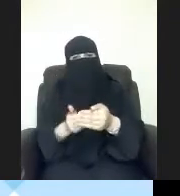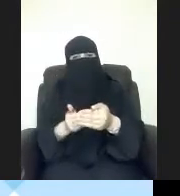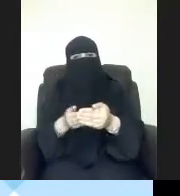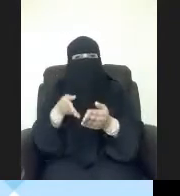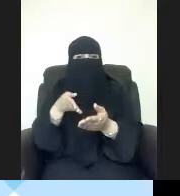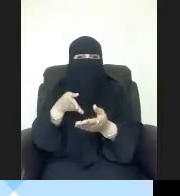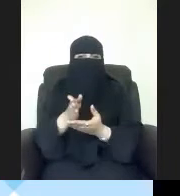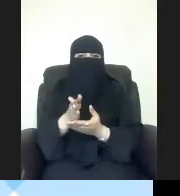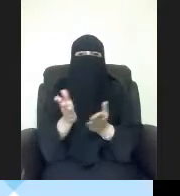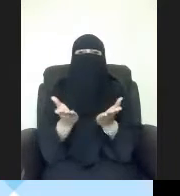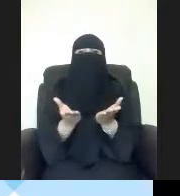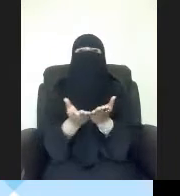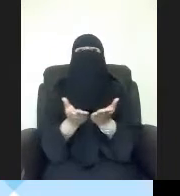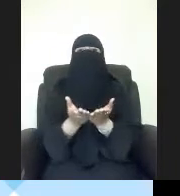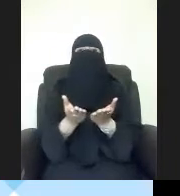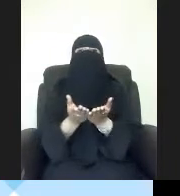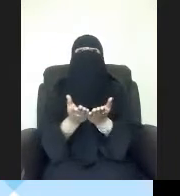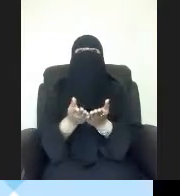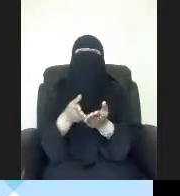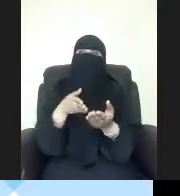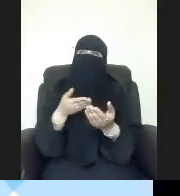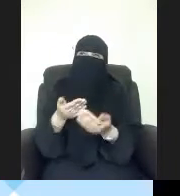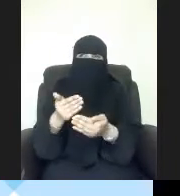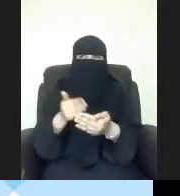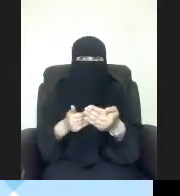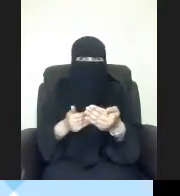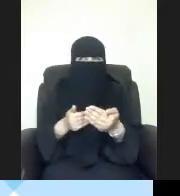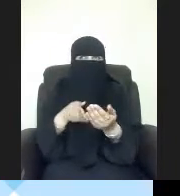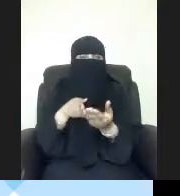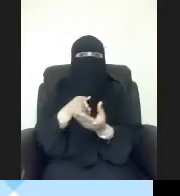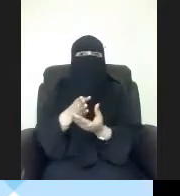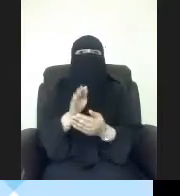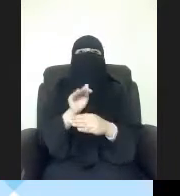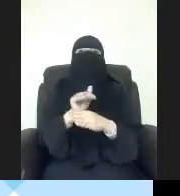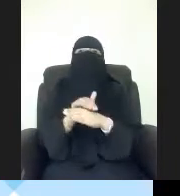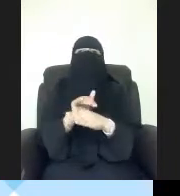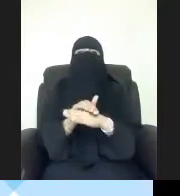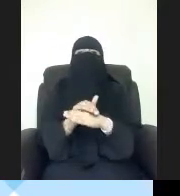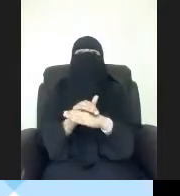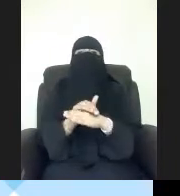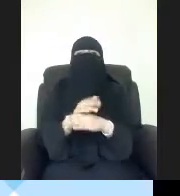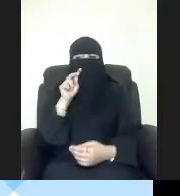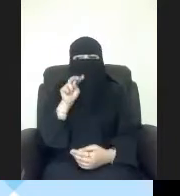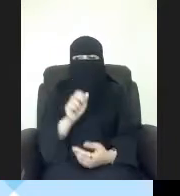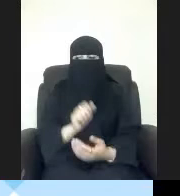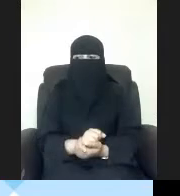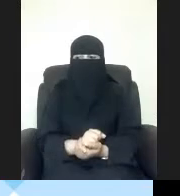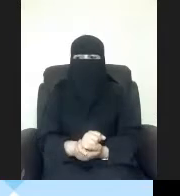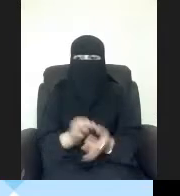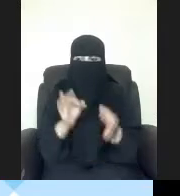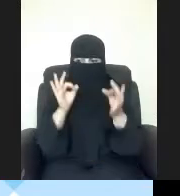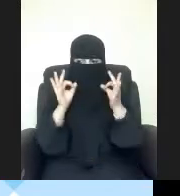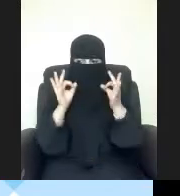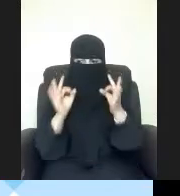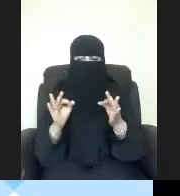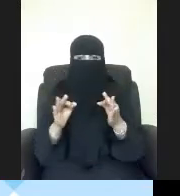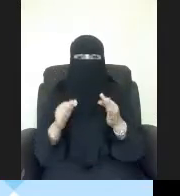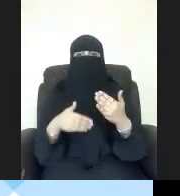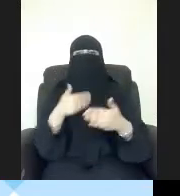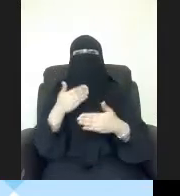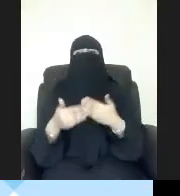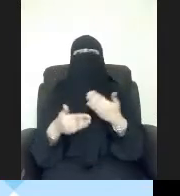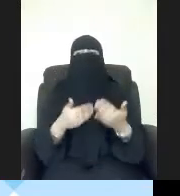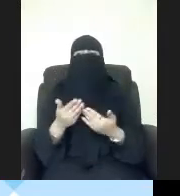الذهاب إلى المحاضرة. إتقان المهارة العملية، وهذه تساهم بشكل رائع عبر